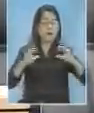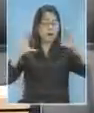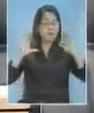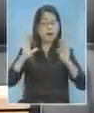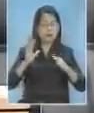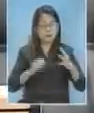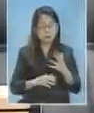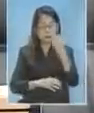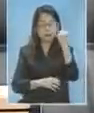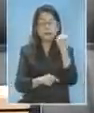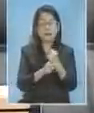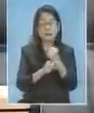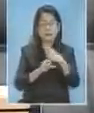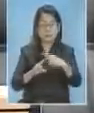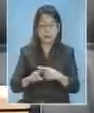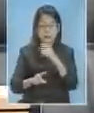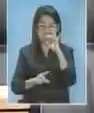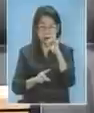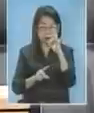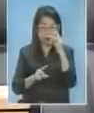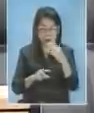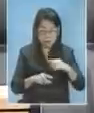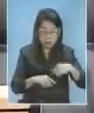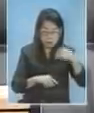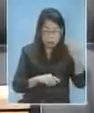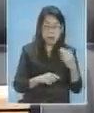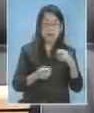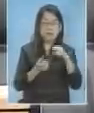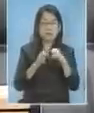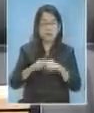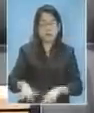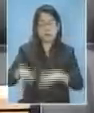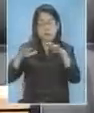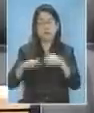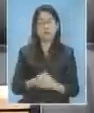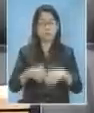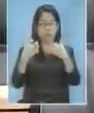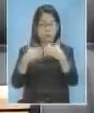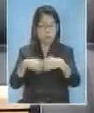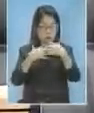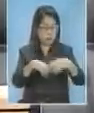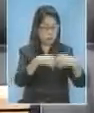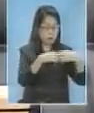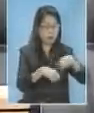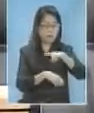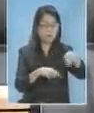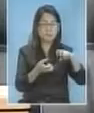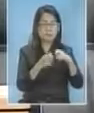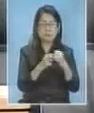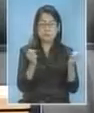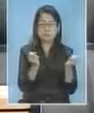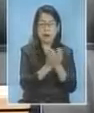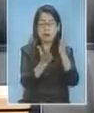มเผชิญกับมหาอุทกภัยฐานการผลิตได้รับผลกระทบอันนั้นเป็นสิ่งหนึ่งที่อย่างน้